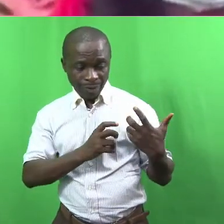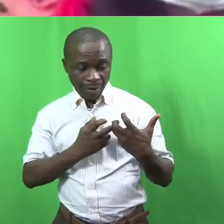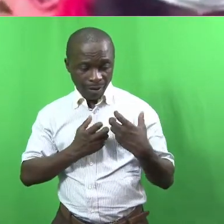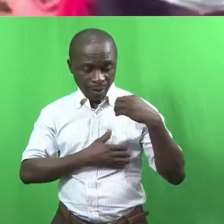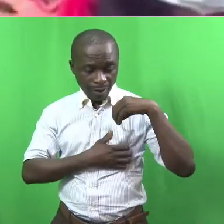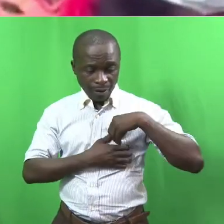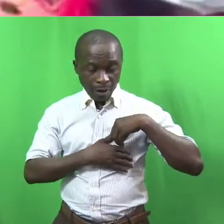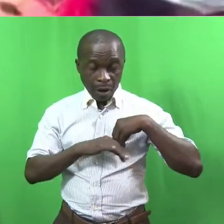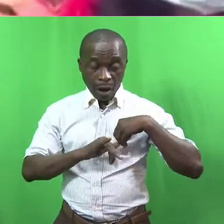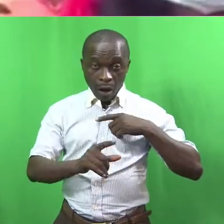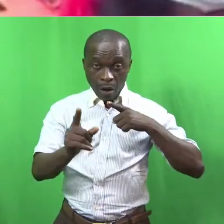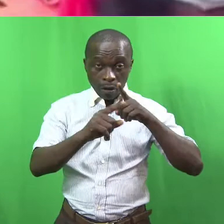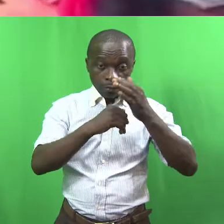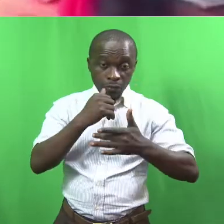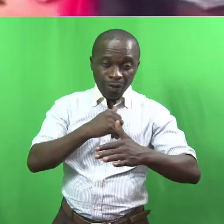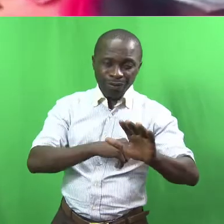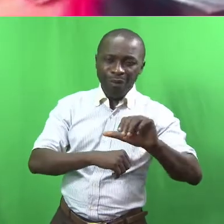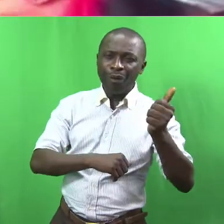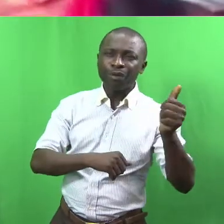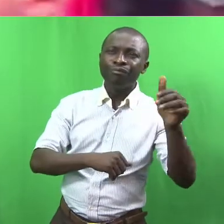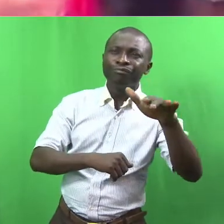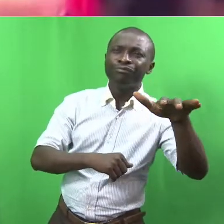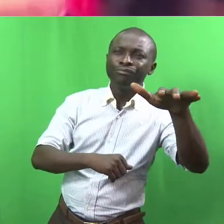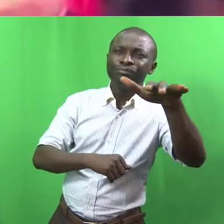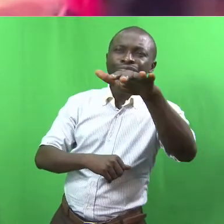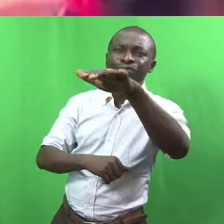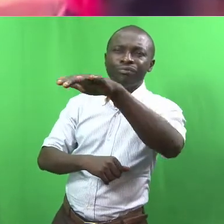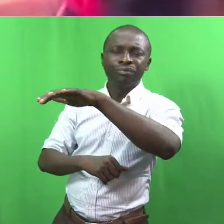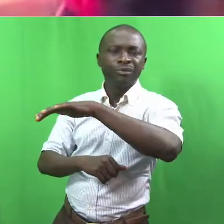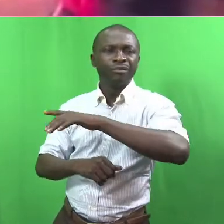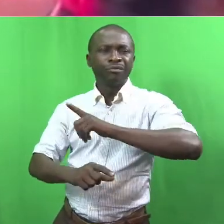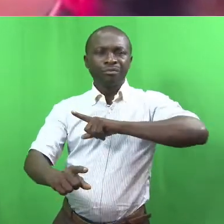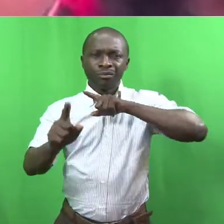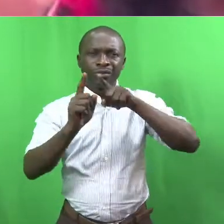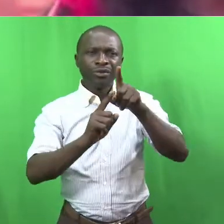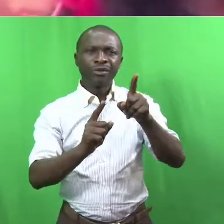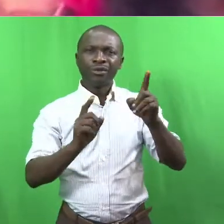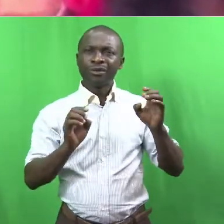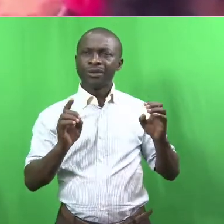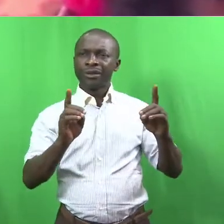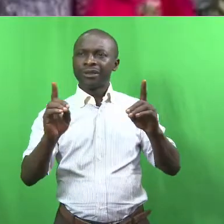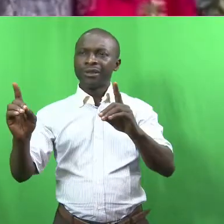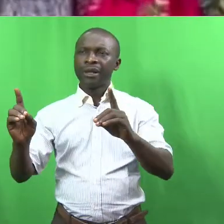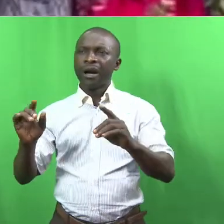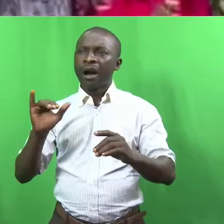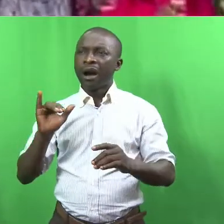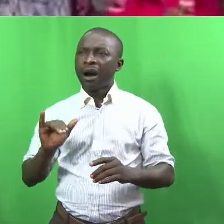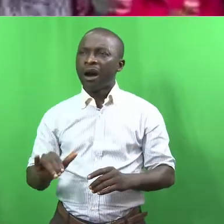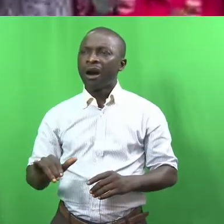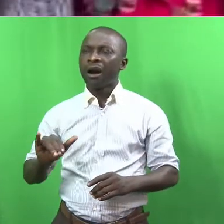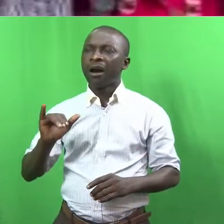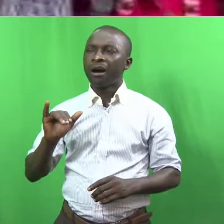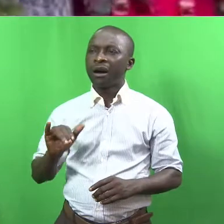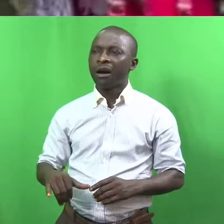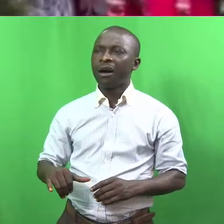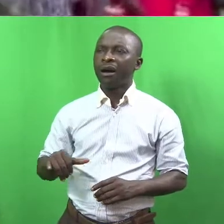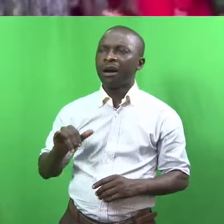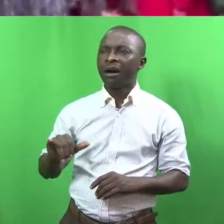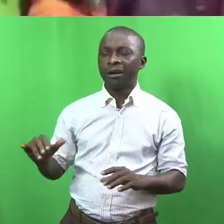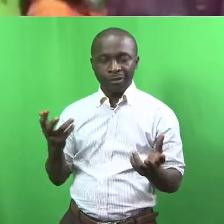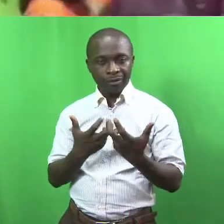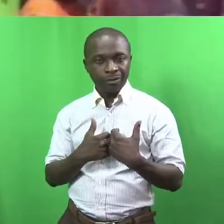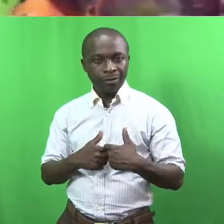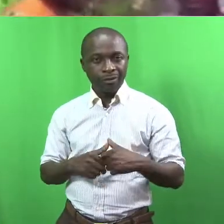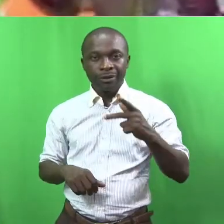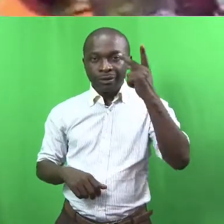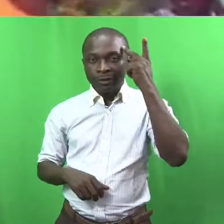et d'embellir d'ailleurs les villes pour des villes durables, des villes résilientes et des belles villes. Cette visite du ministre fut un grand